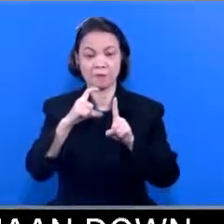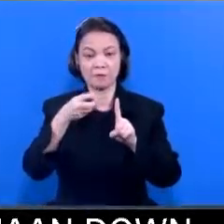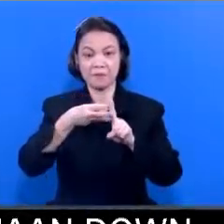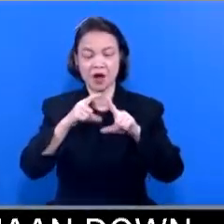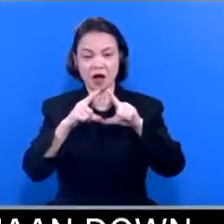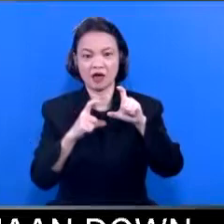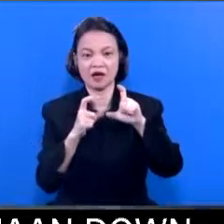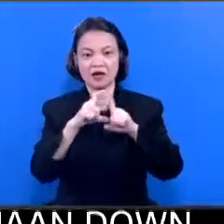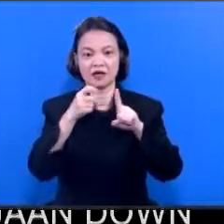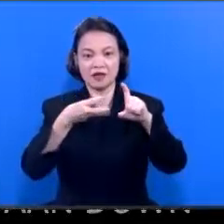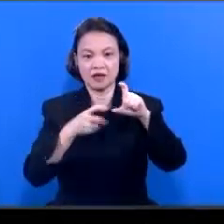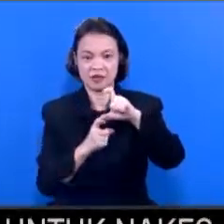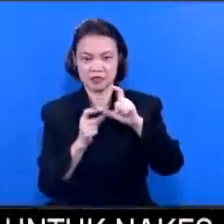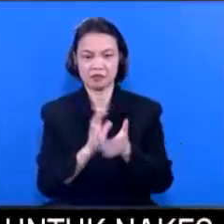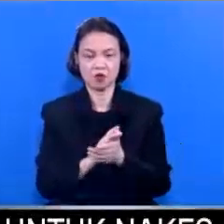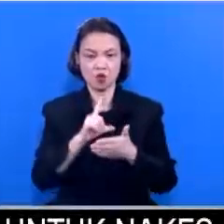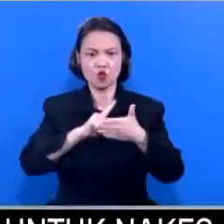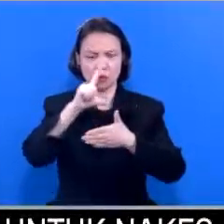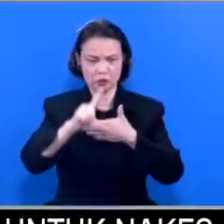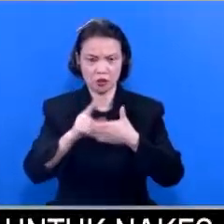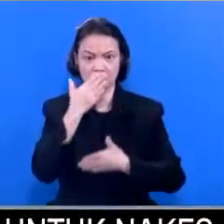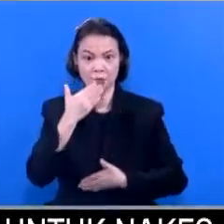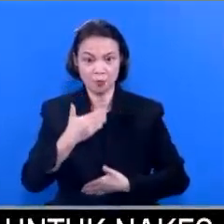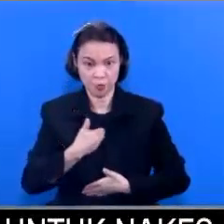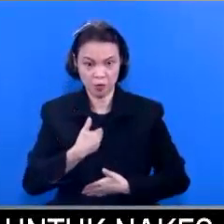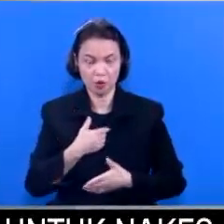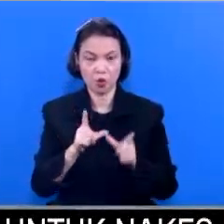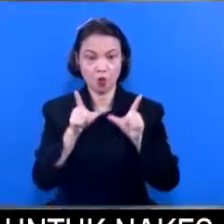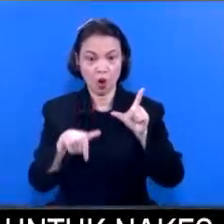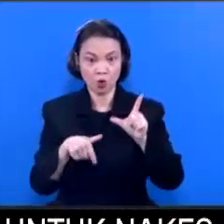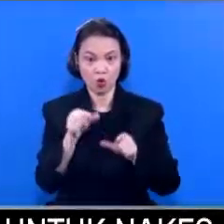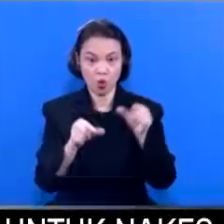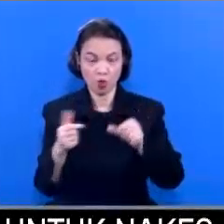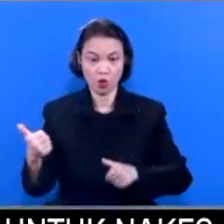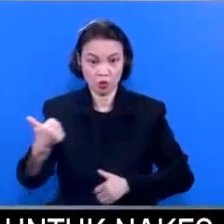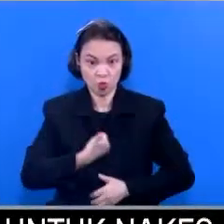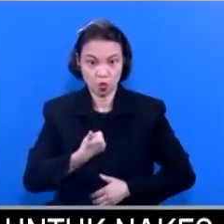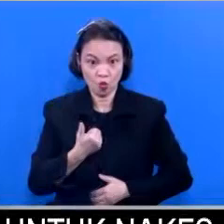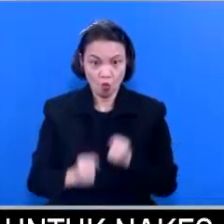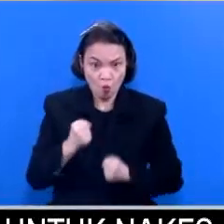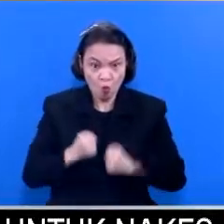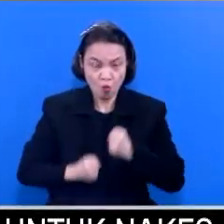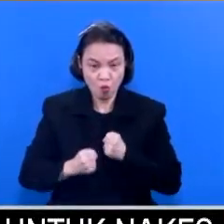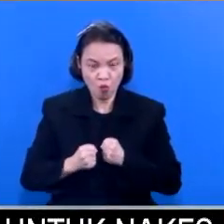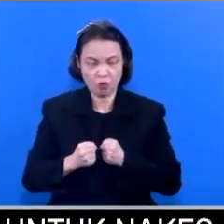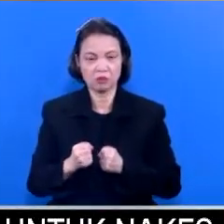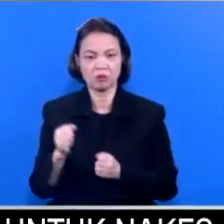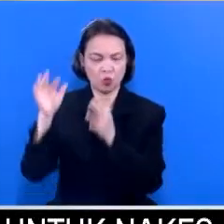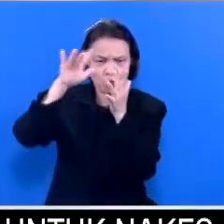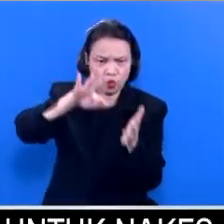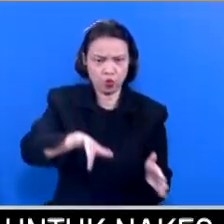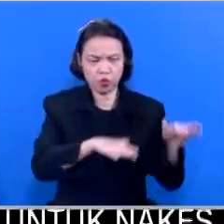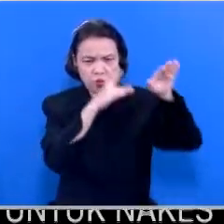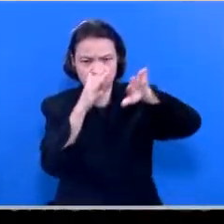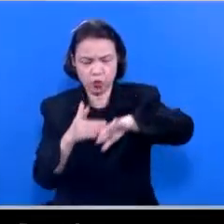Lumajang pada Kamis sore. Jumlah nelayan dan pemilik warung langsung panik berlarian. Selain di Pantai Damar, gelombang tinggi pantai